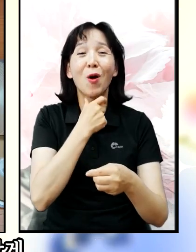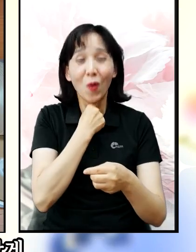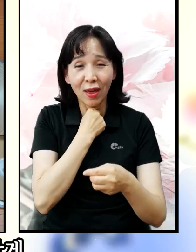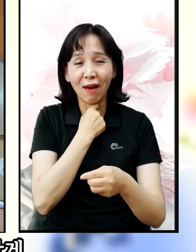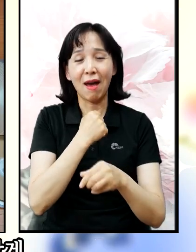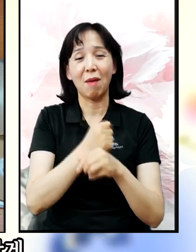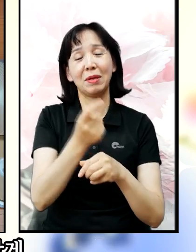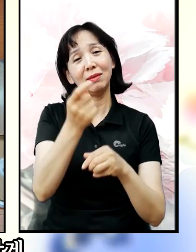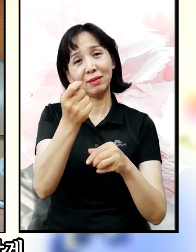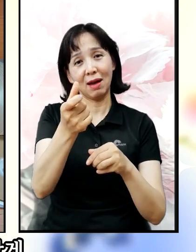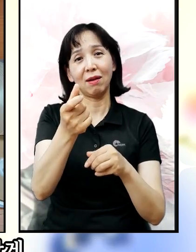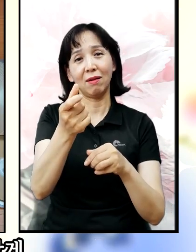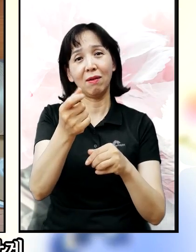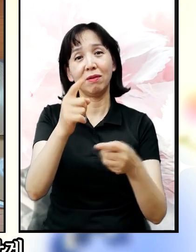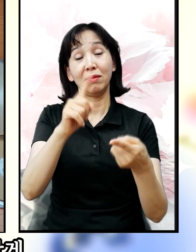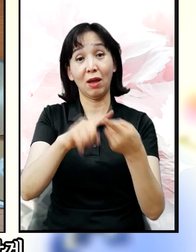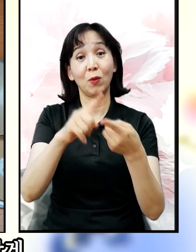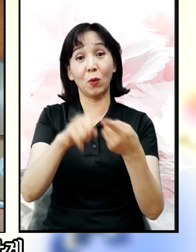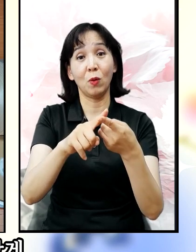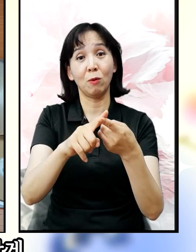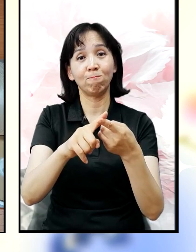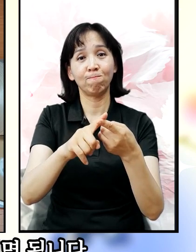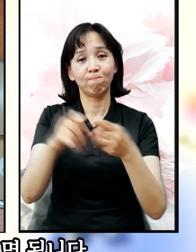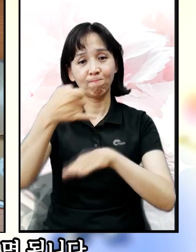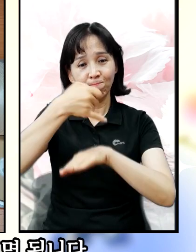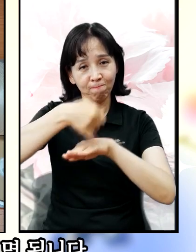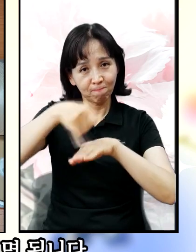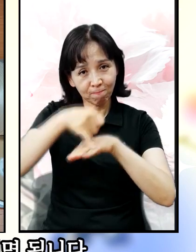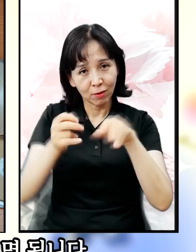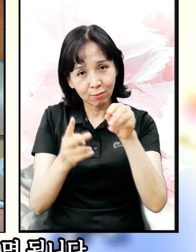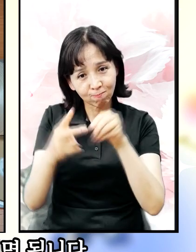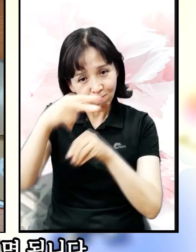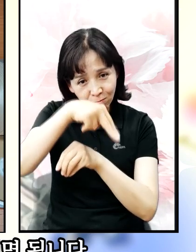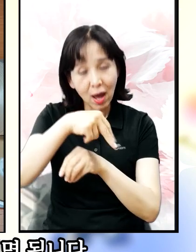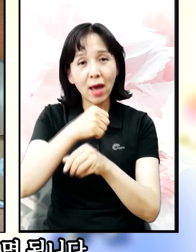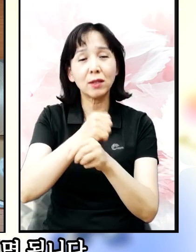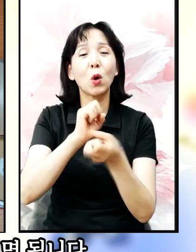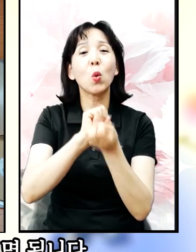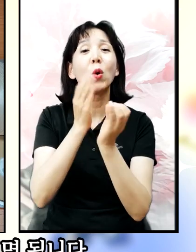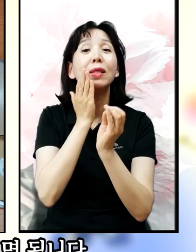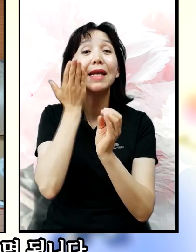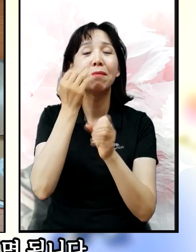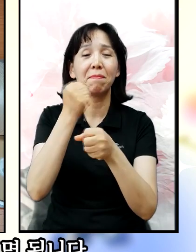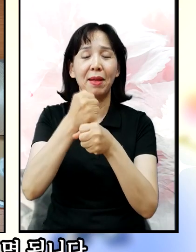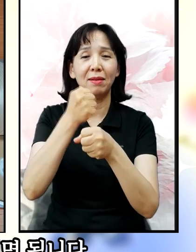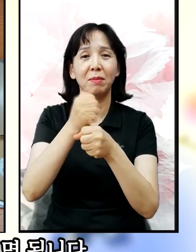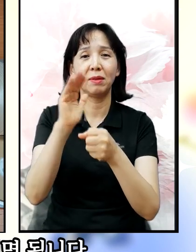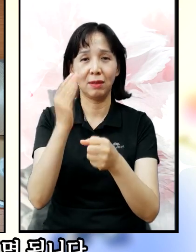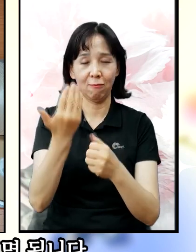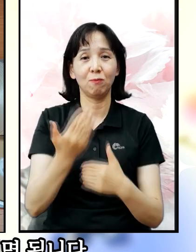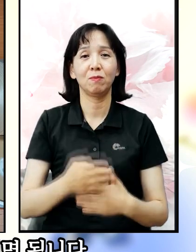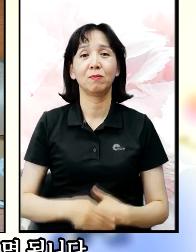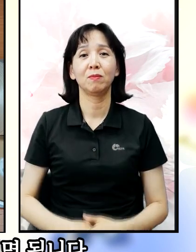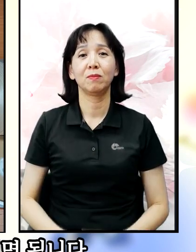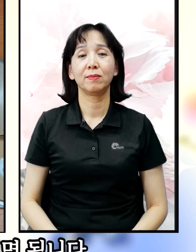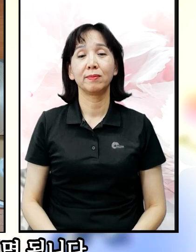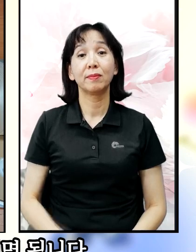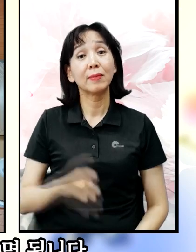하고 싶으시면 좀 작게 재단을 해서 꽃잎을 만들어 주시면